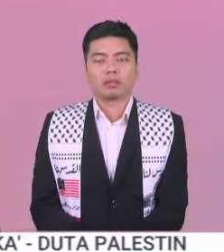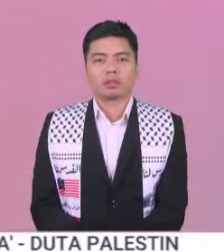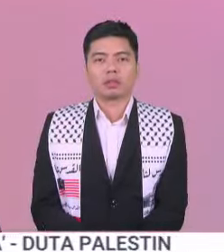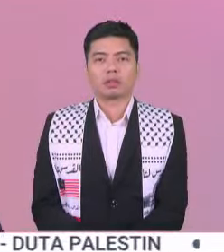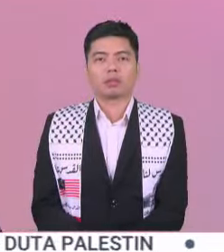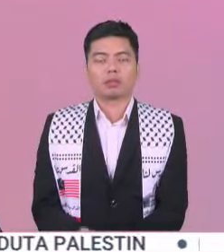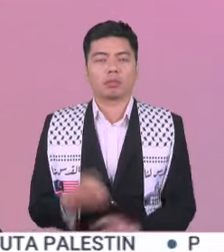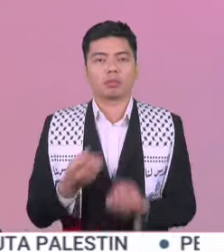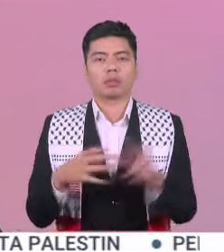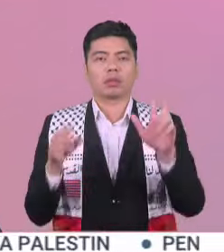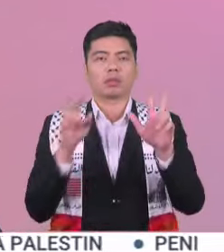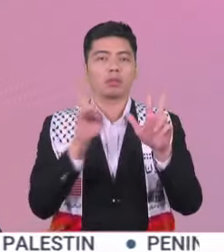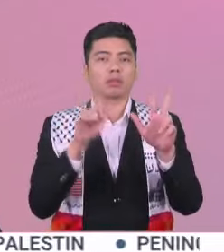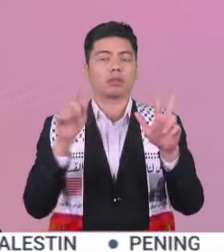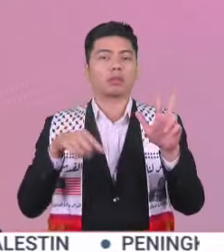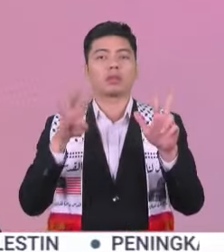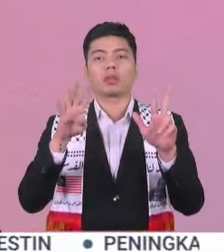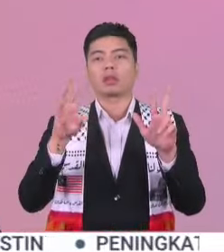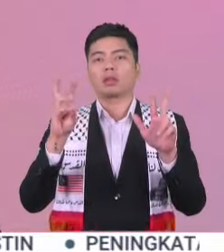Sebanyak